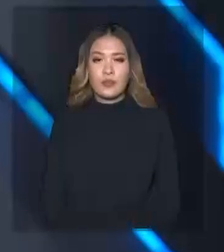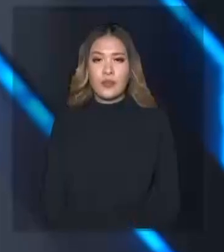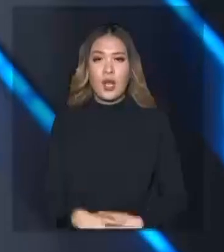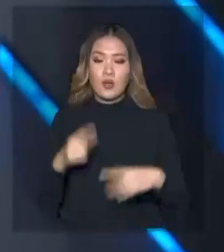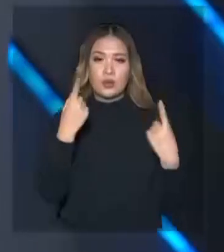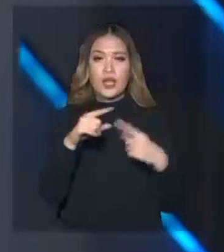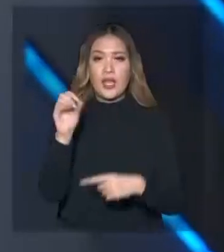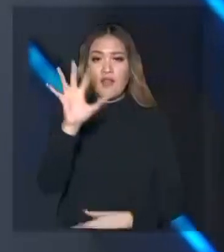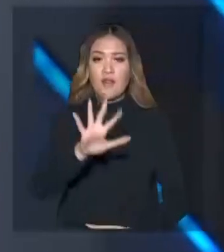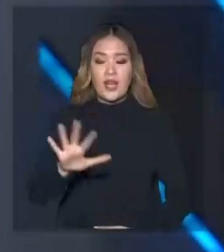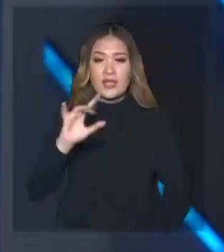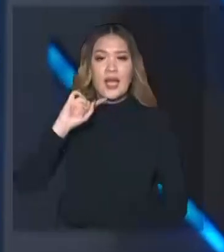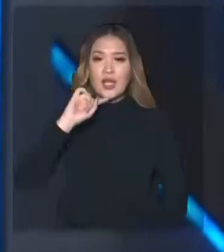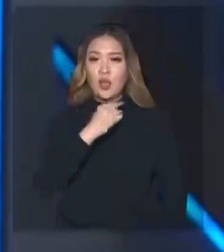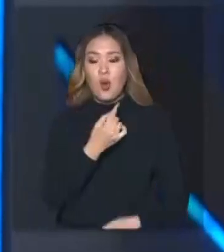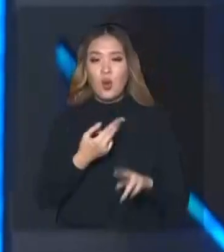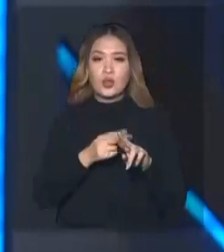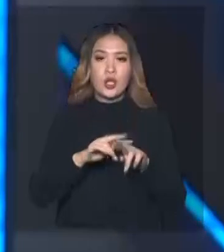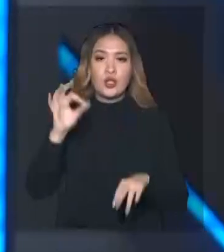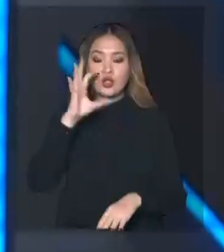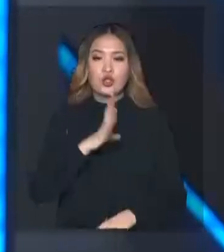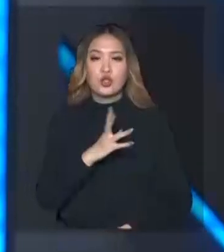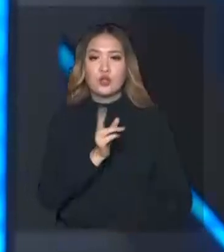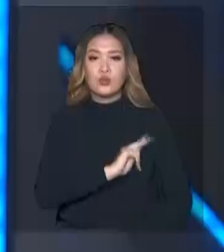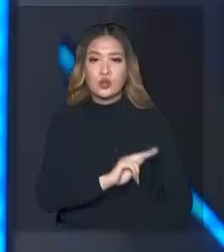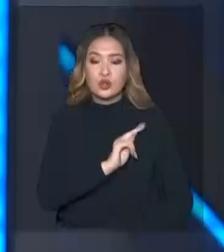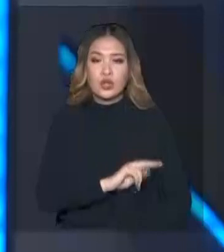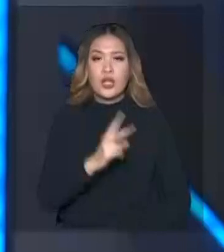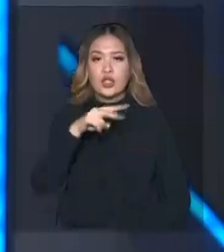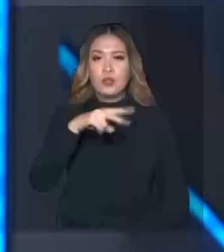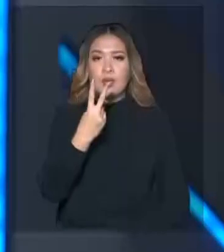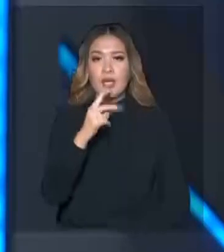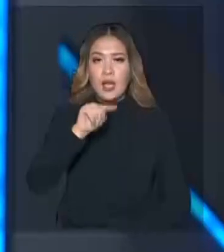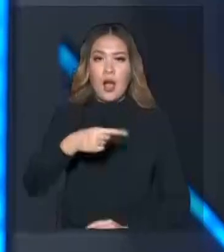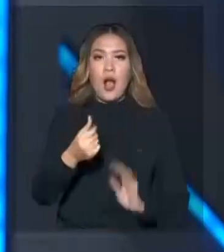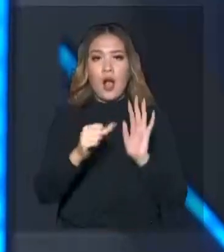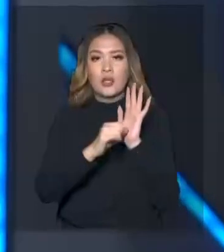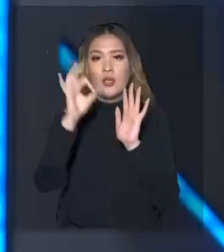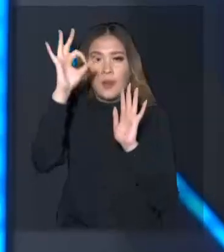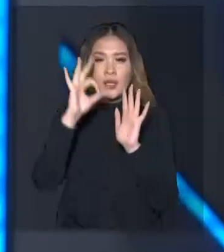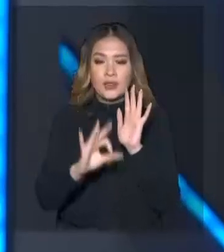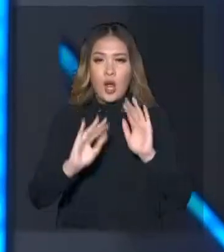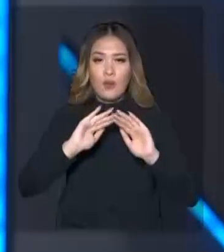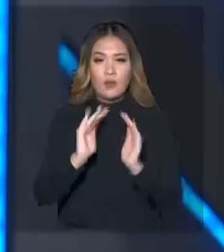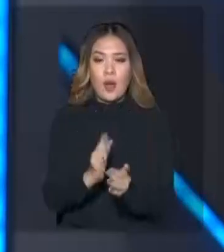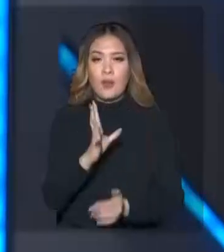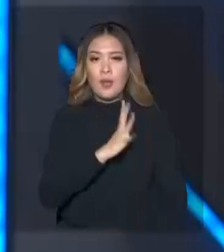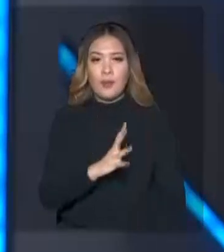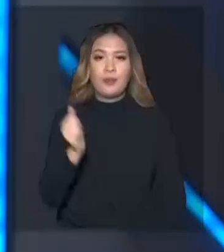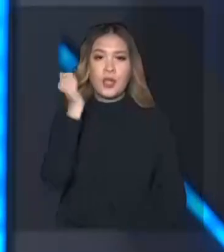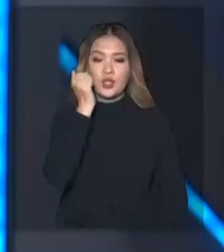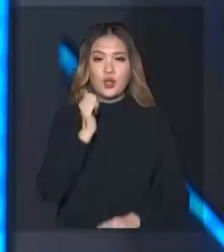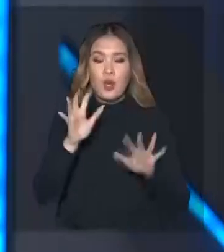Өзге де ақпарат, Еуразиялық экономикалық одақ елдерінде жұмыссыздық 22,6%-ке дейін қысқарған. Бұл туралы